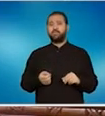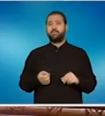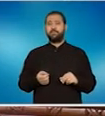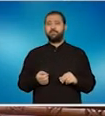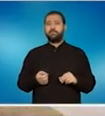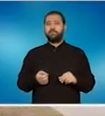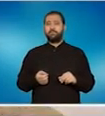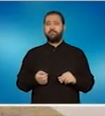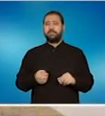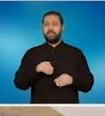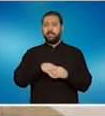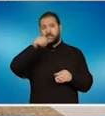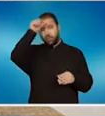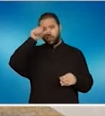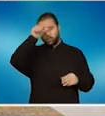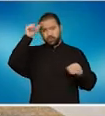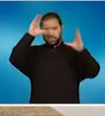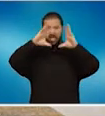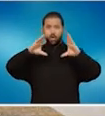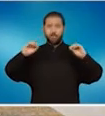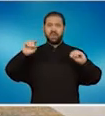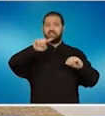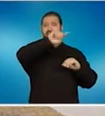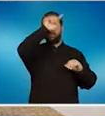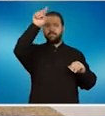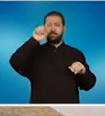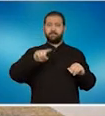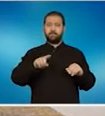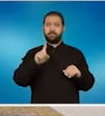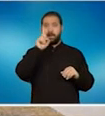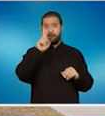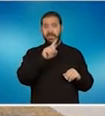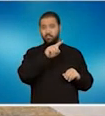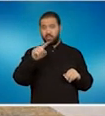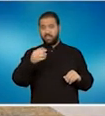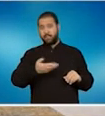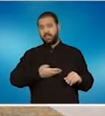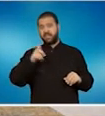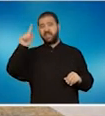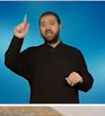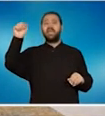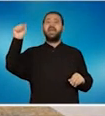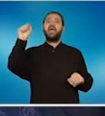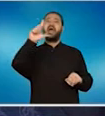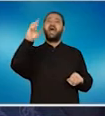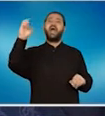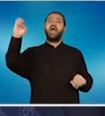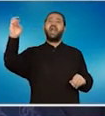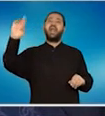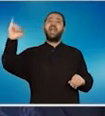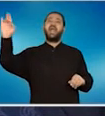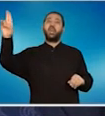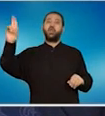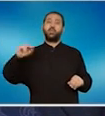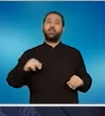românească, cu referire la Părintele Galeriu. Vă rog. În primul rând, Părintele Galeriu, hai să fim